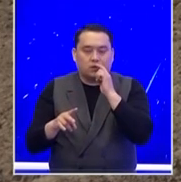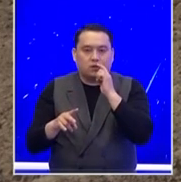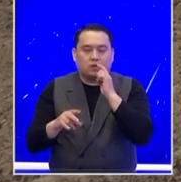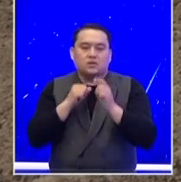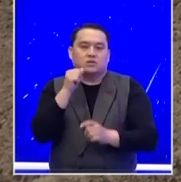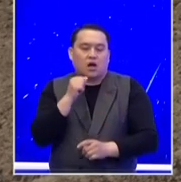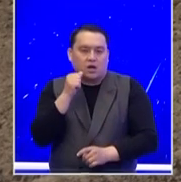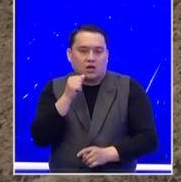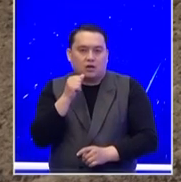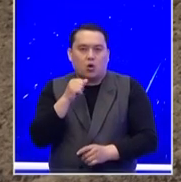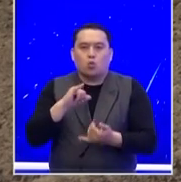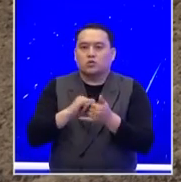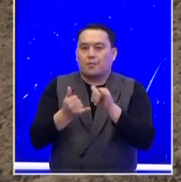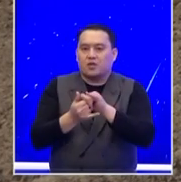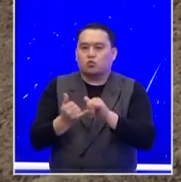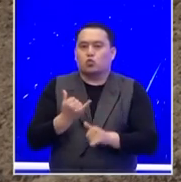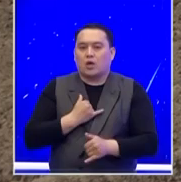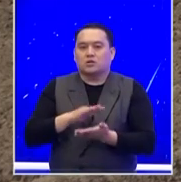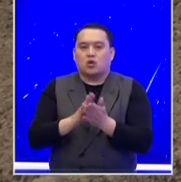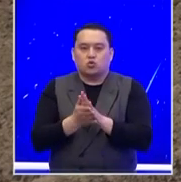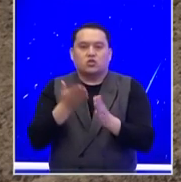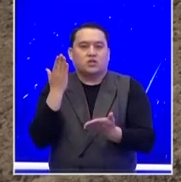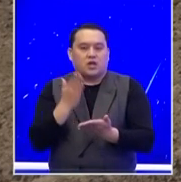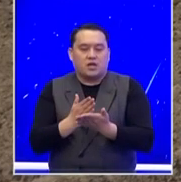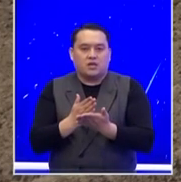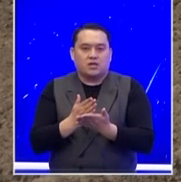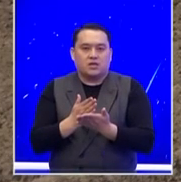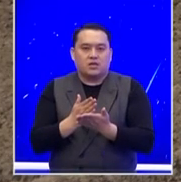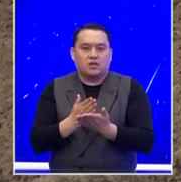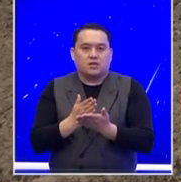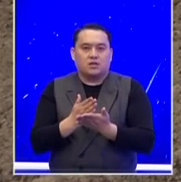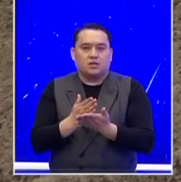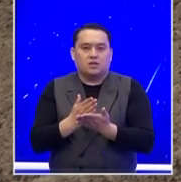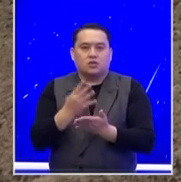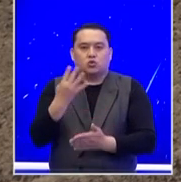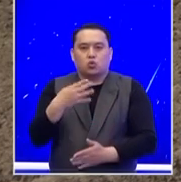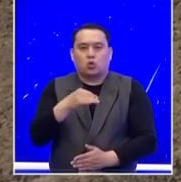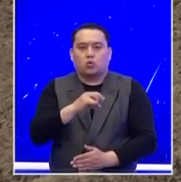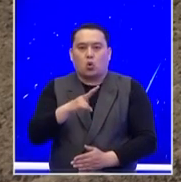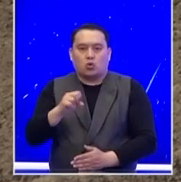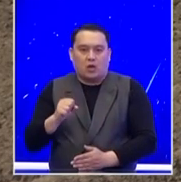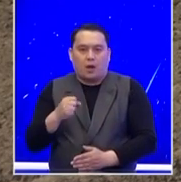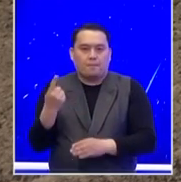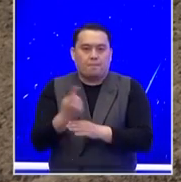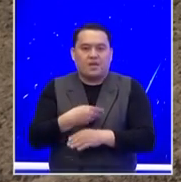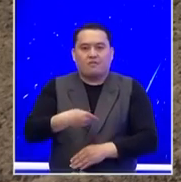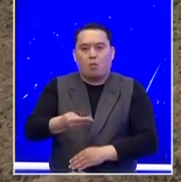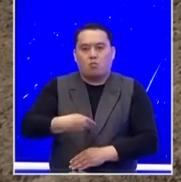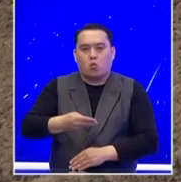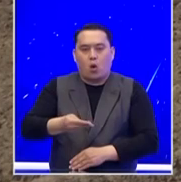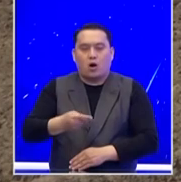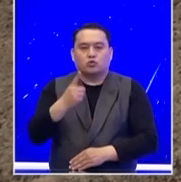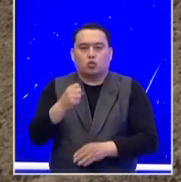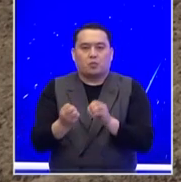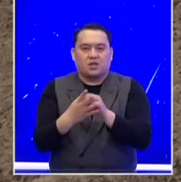а также Сусско-Миногорска, СТОС ИМАР 40 тонн первого сорта муки по 115